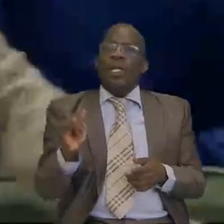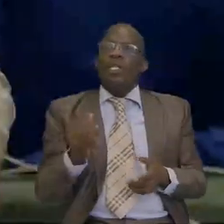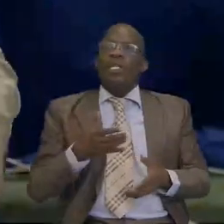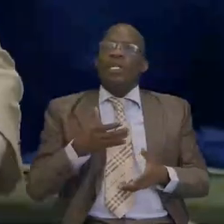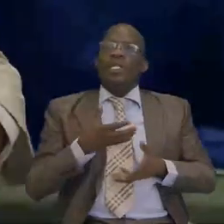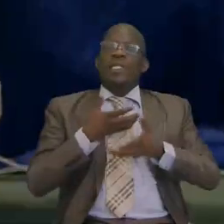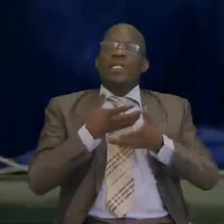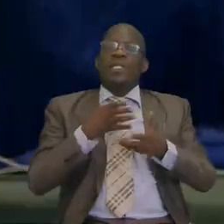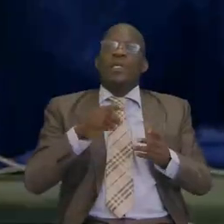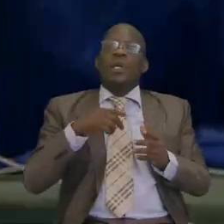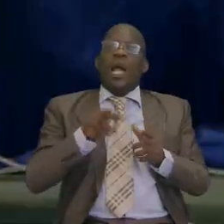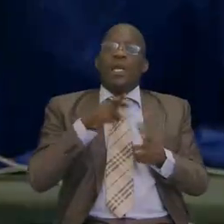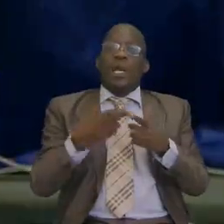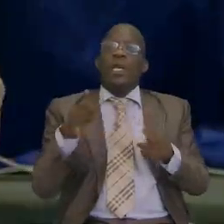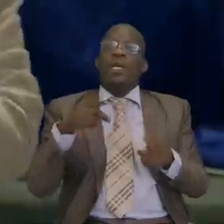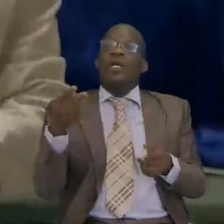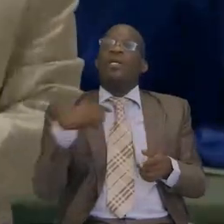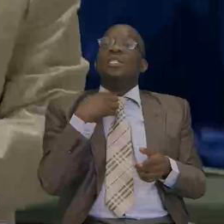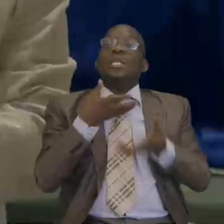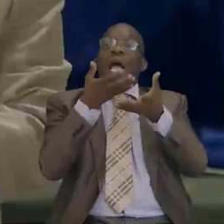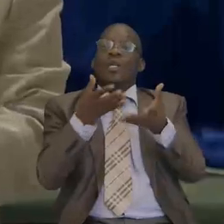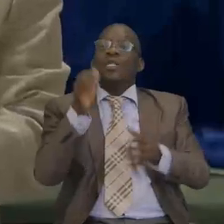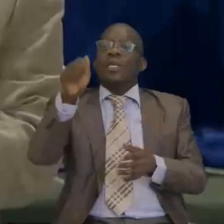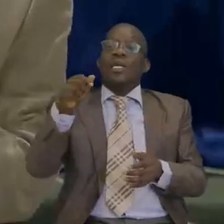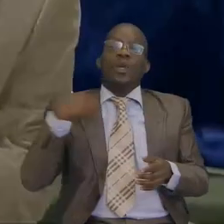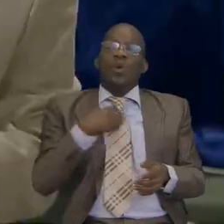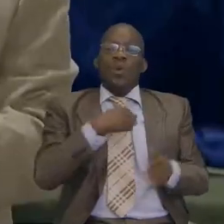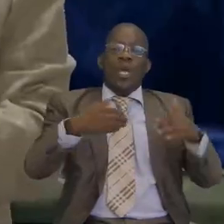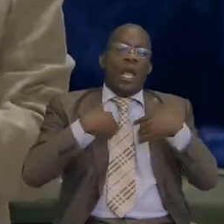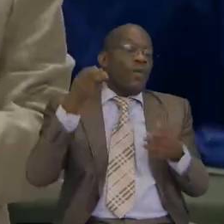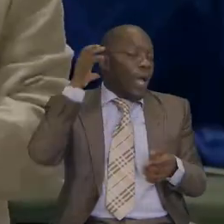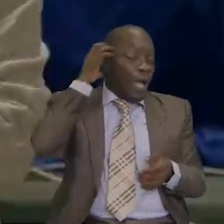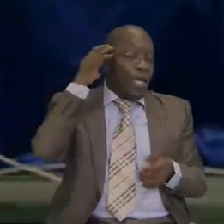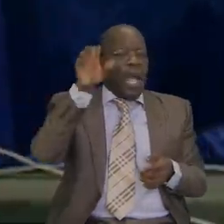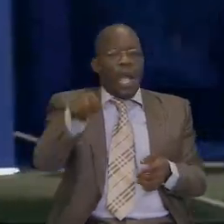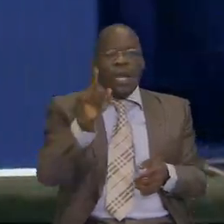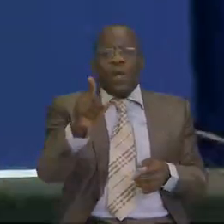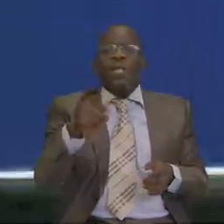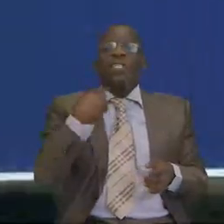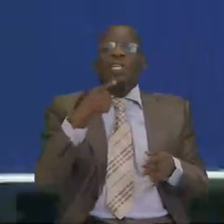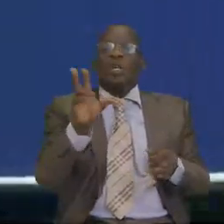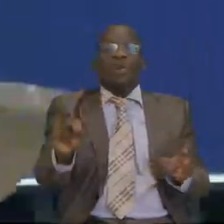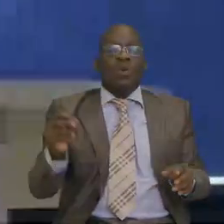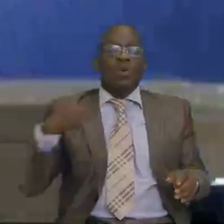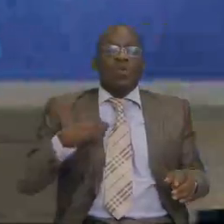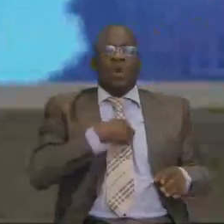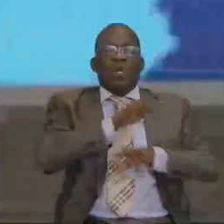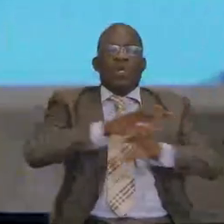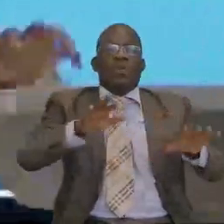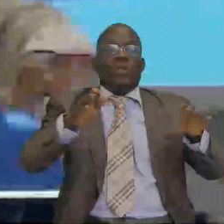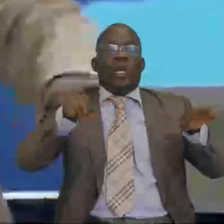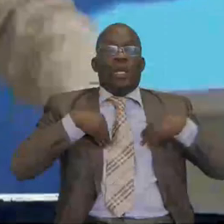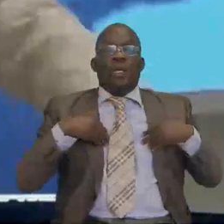« Oui, nous acceptons !» ou l'autre va crier « Non, nous n'acceptons pas !»